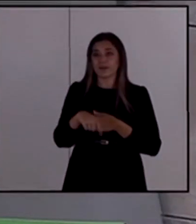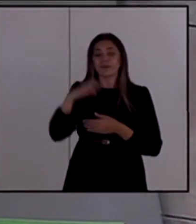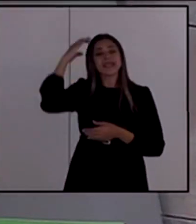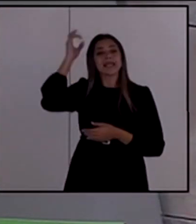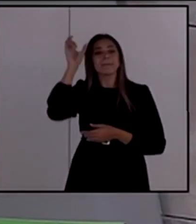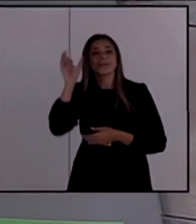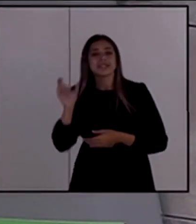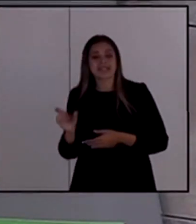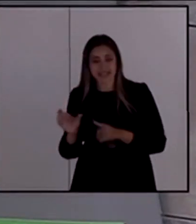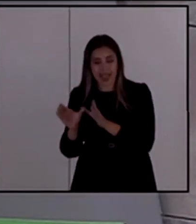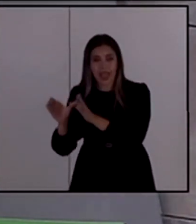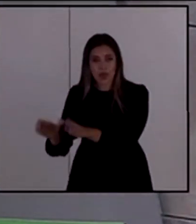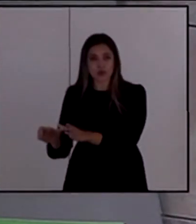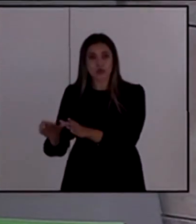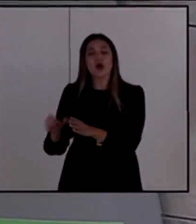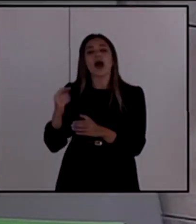D